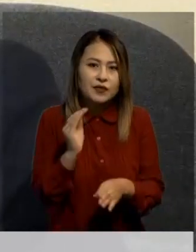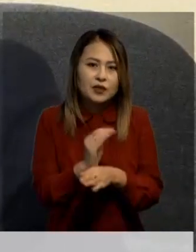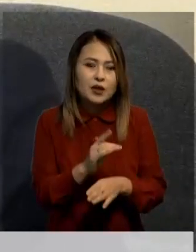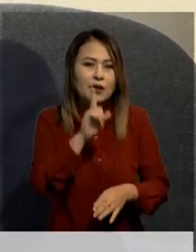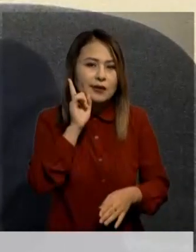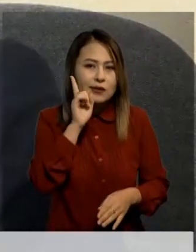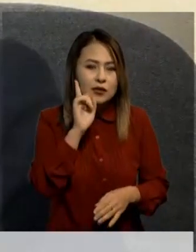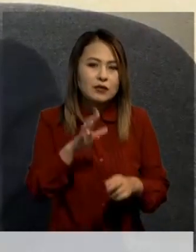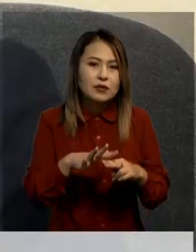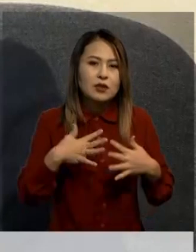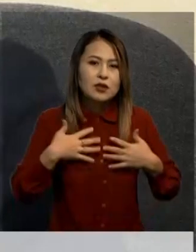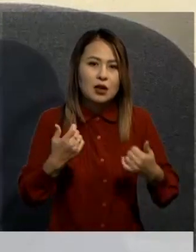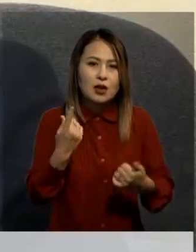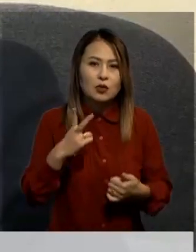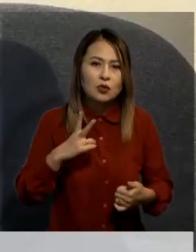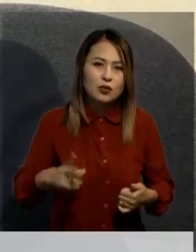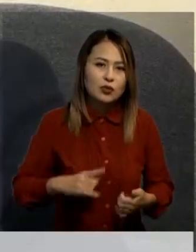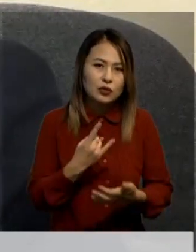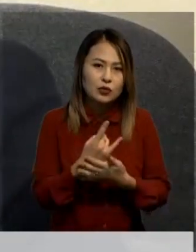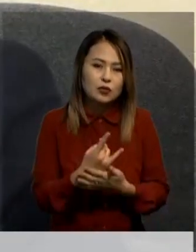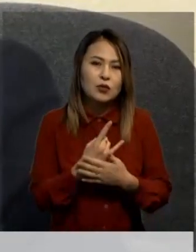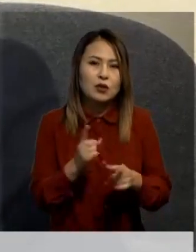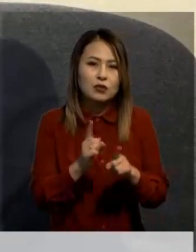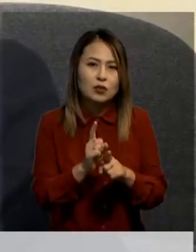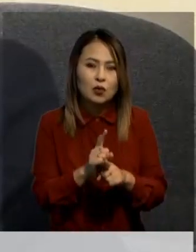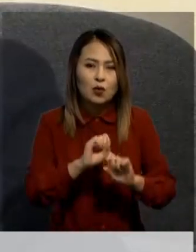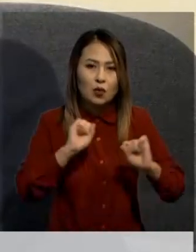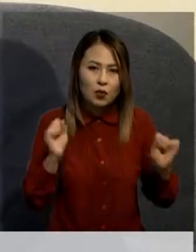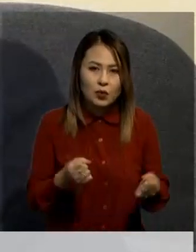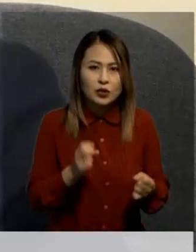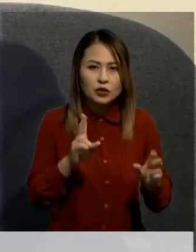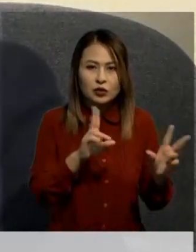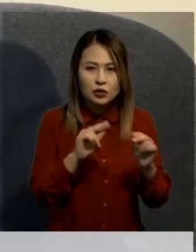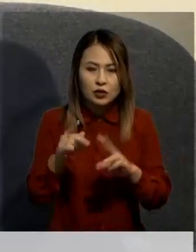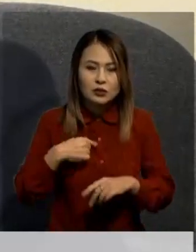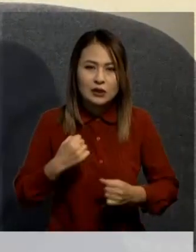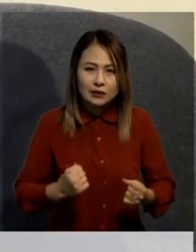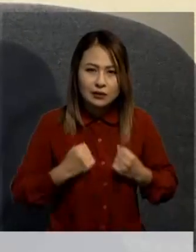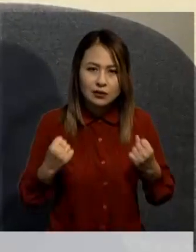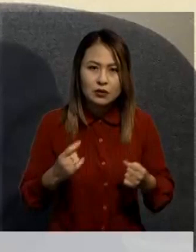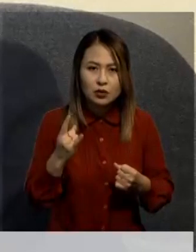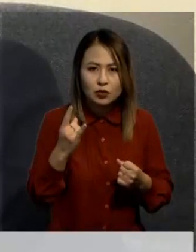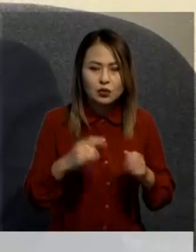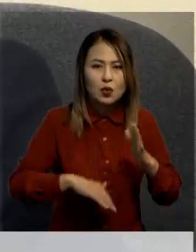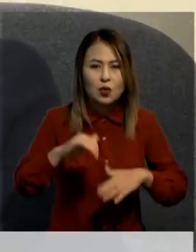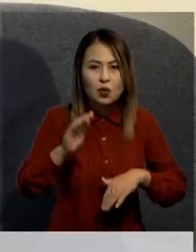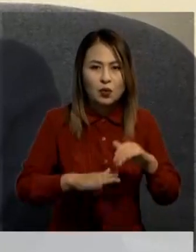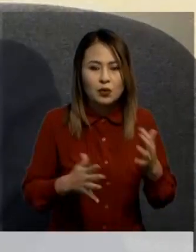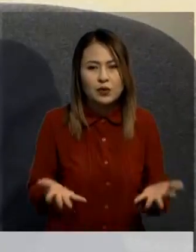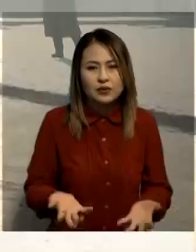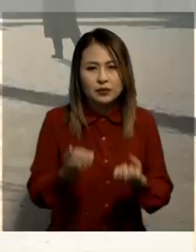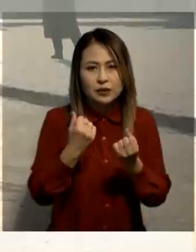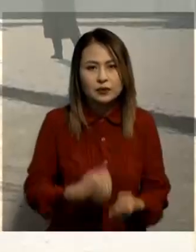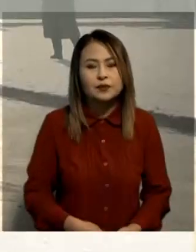ата-ана сауықтан шығып, бір жастағы қызының қолында қолғабы болмай үсіп қалған. Абырой болғанда біз бар күшімізбен бүлдіршіннің қолдарын аман алып